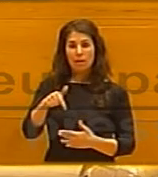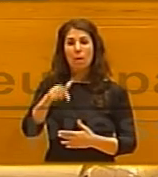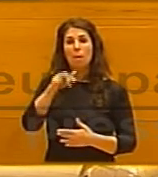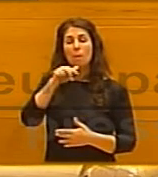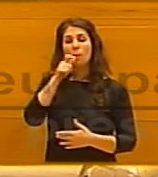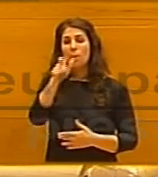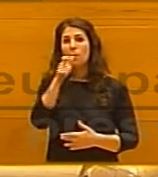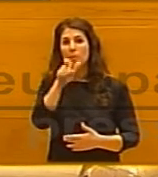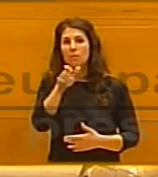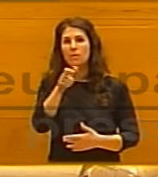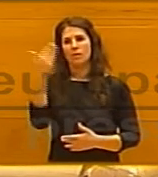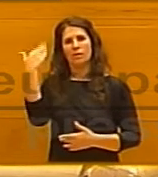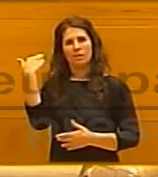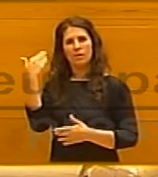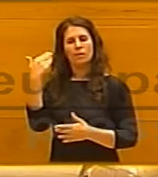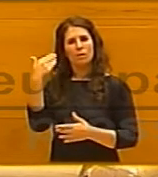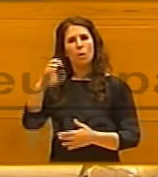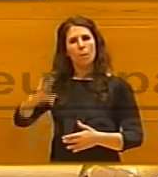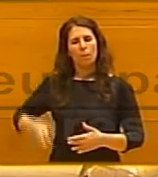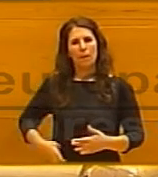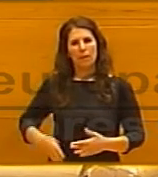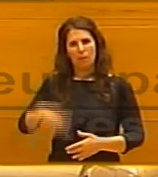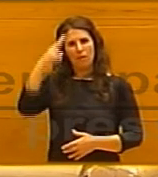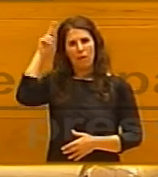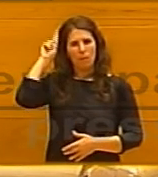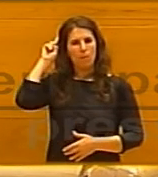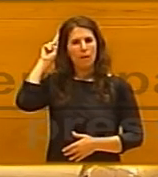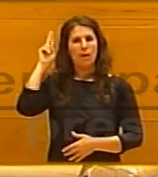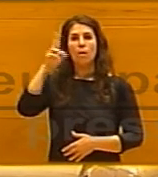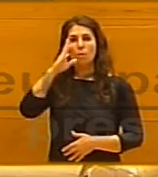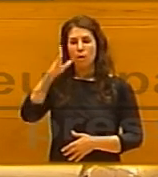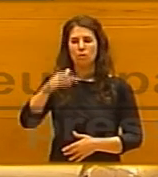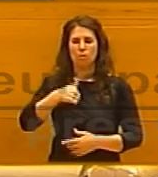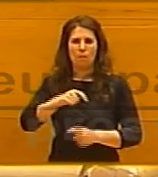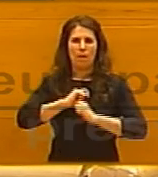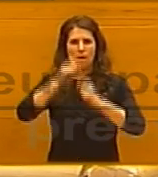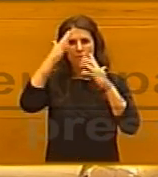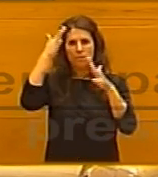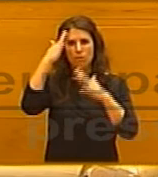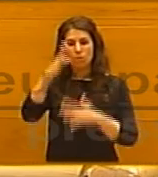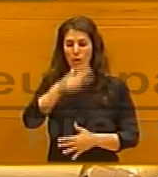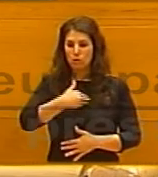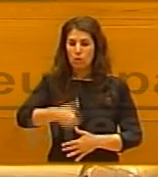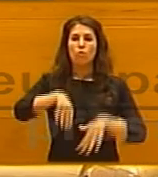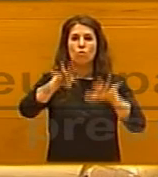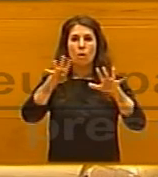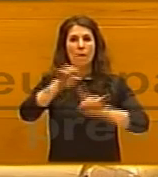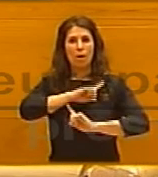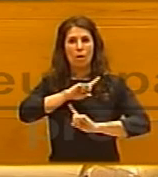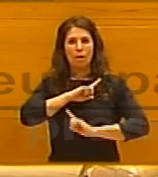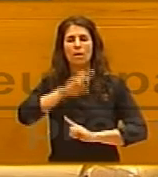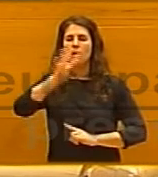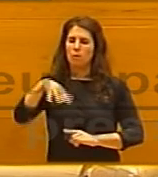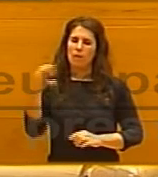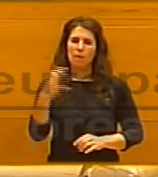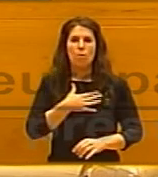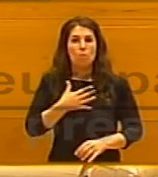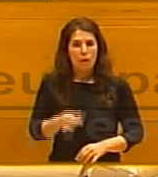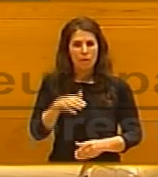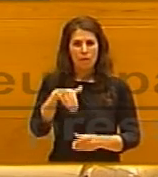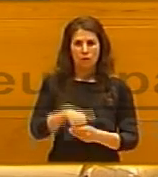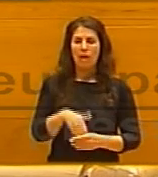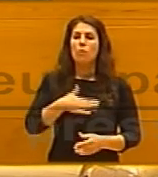rei. Per això, per saber la Catalunya què queremos, 9 de noviembre Catalunya deve poder votar, deve poder